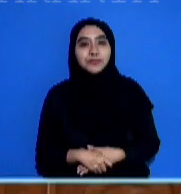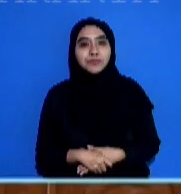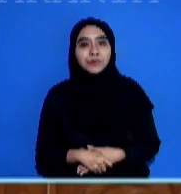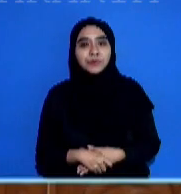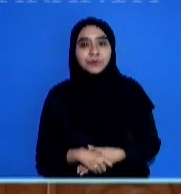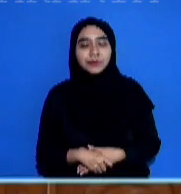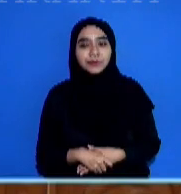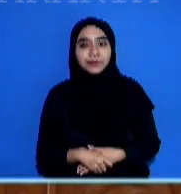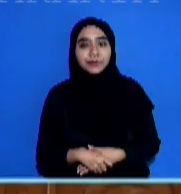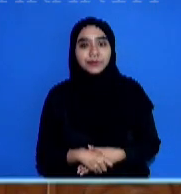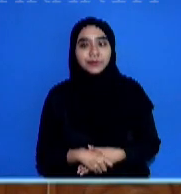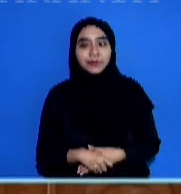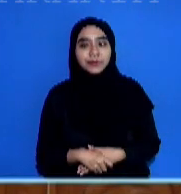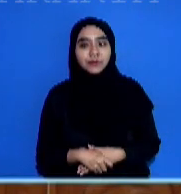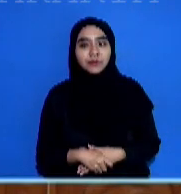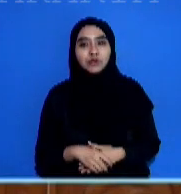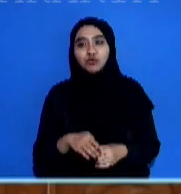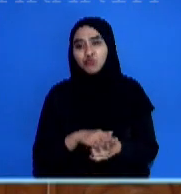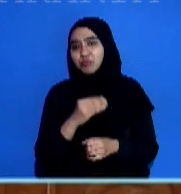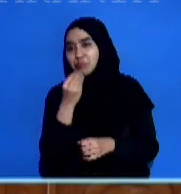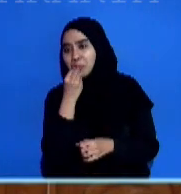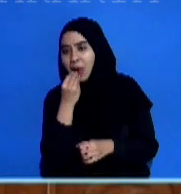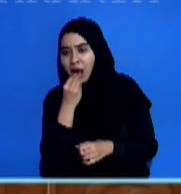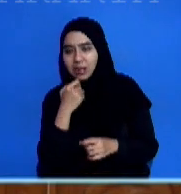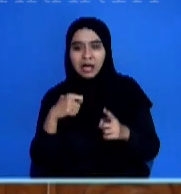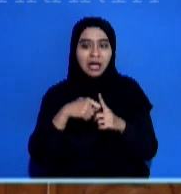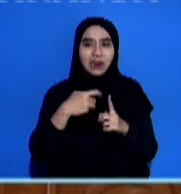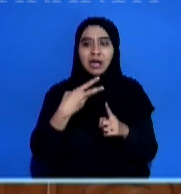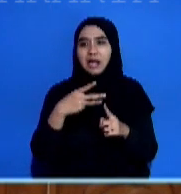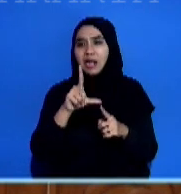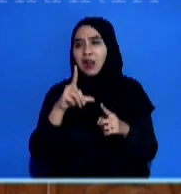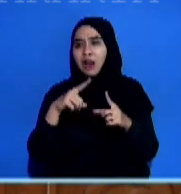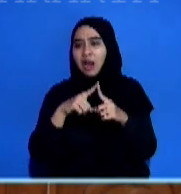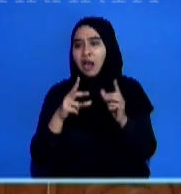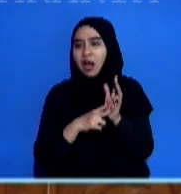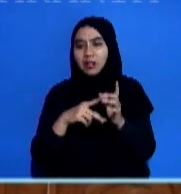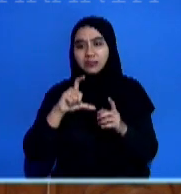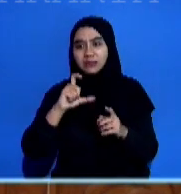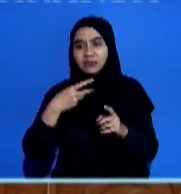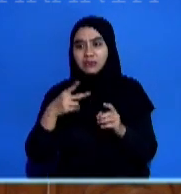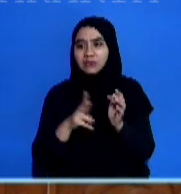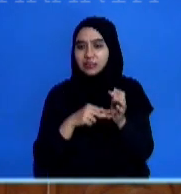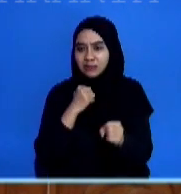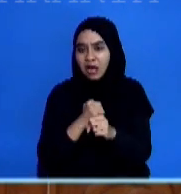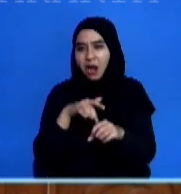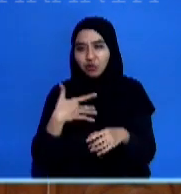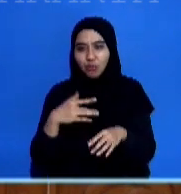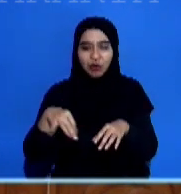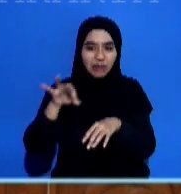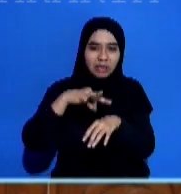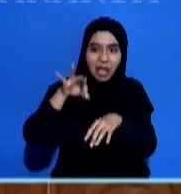pamirs Kang nyekapi kabetahan pakan kelanceng men tawon dowan Awi tawon madu salahunggal kup